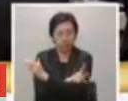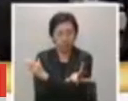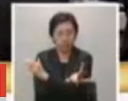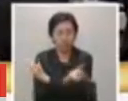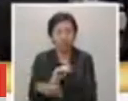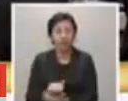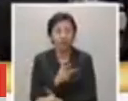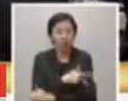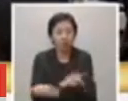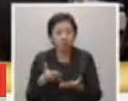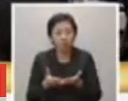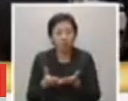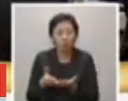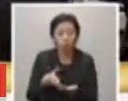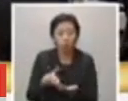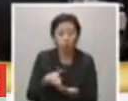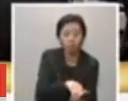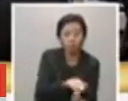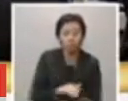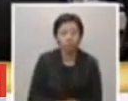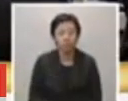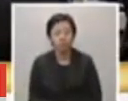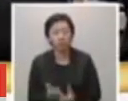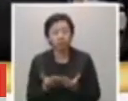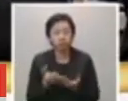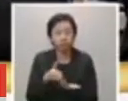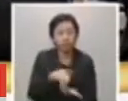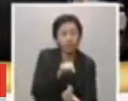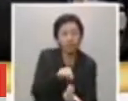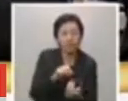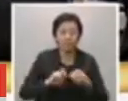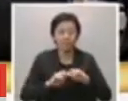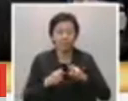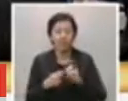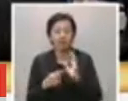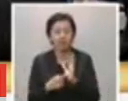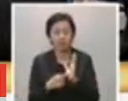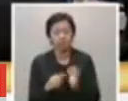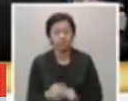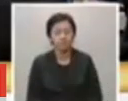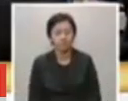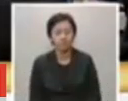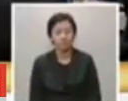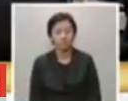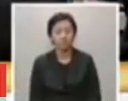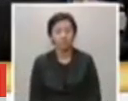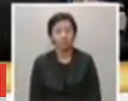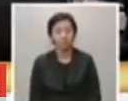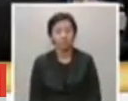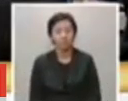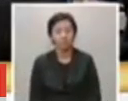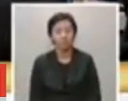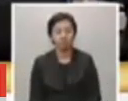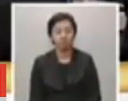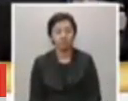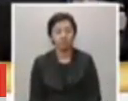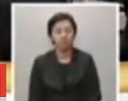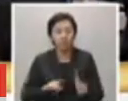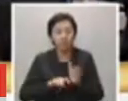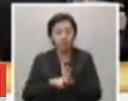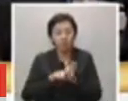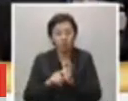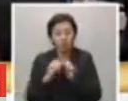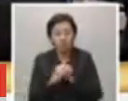ที่เรือล่มเนี่ยเป็นตัวอย่างนอกจากนั้นโคโรนาไวรัสระบ